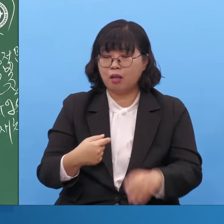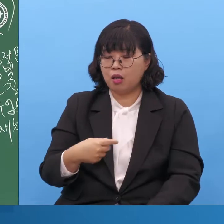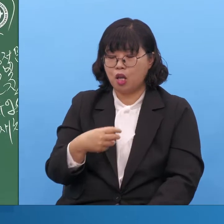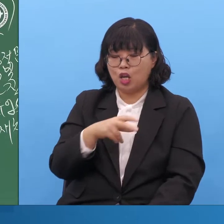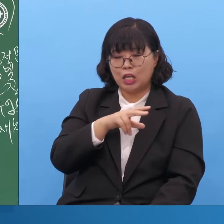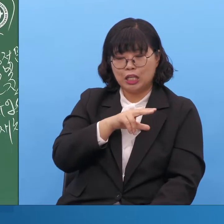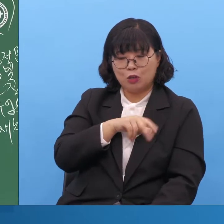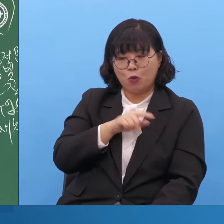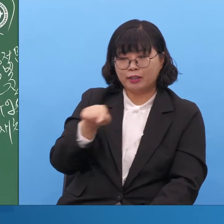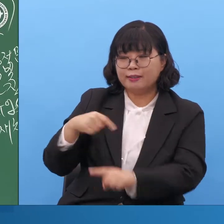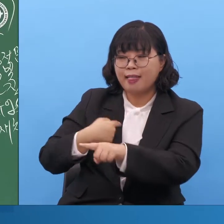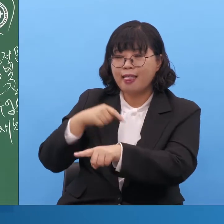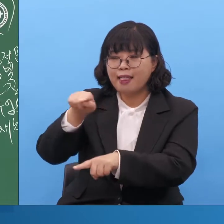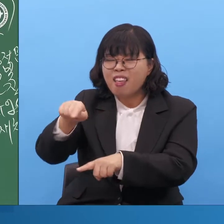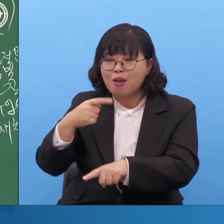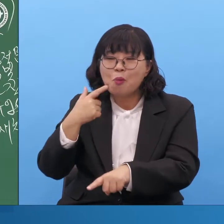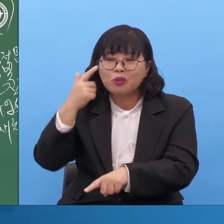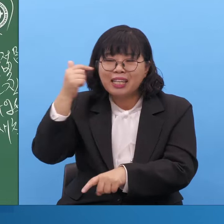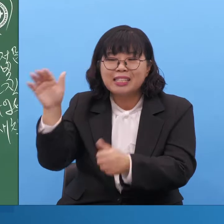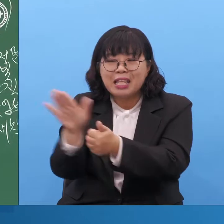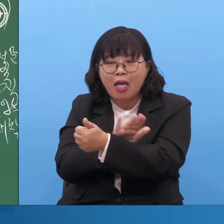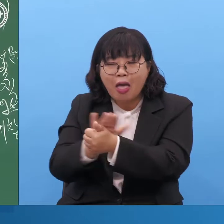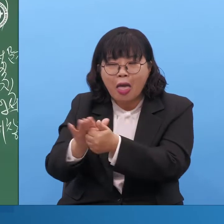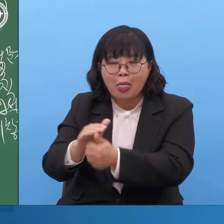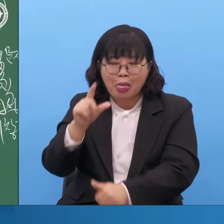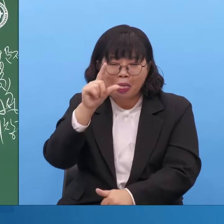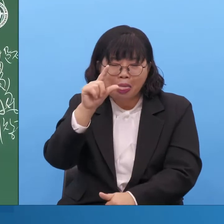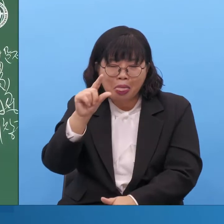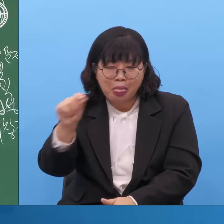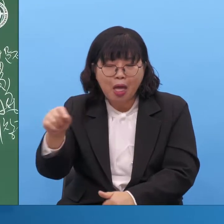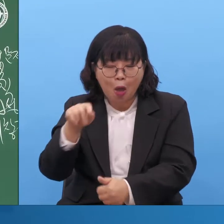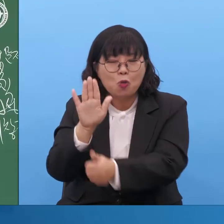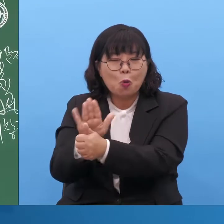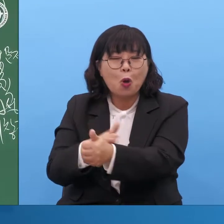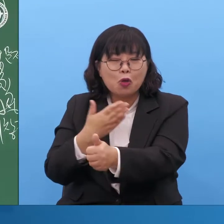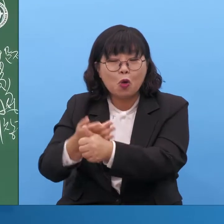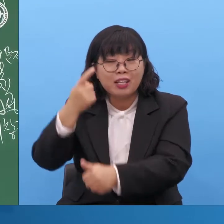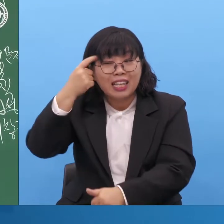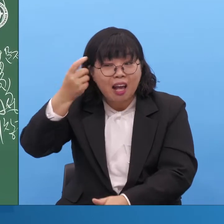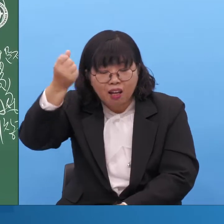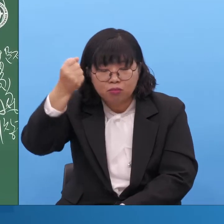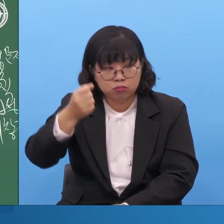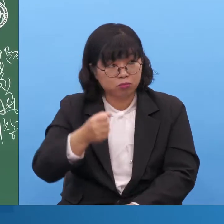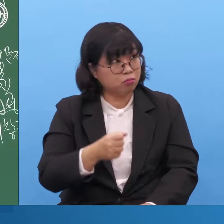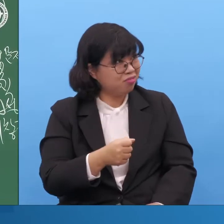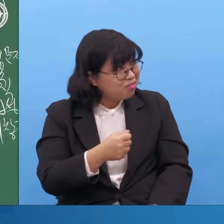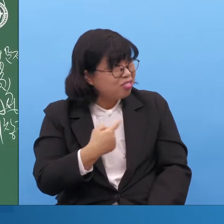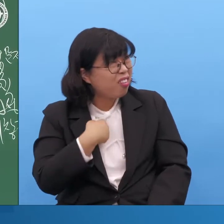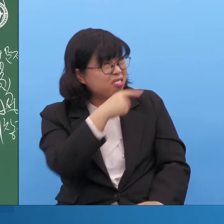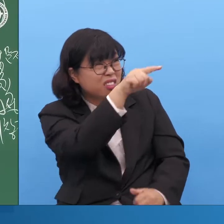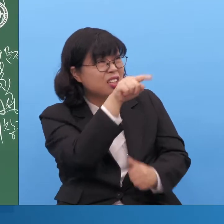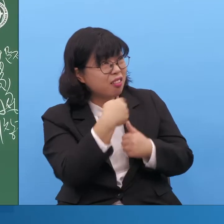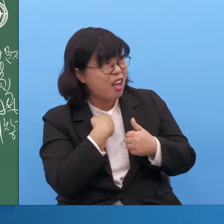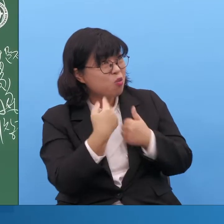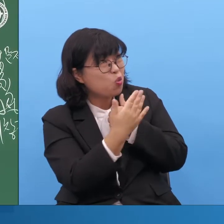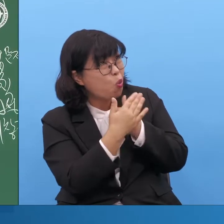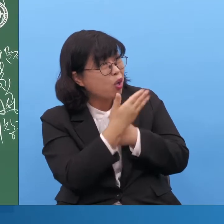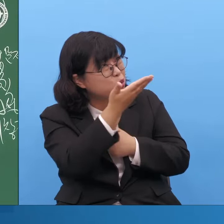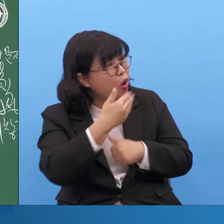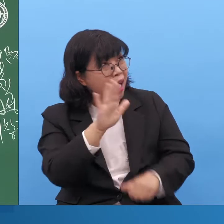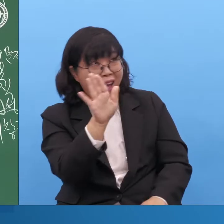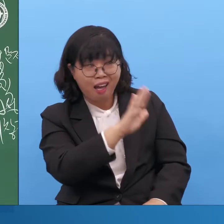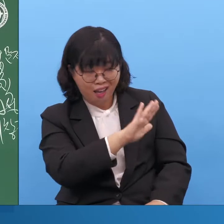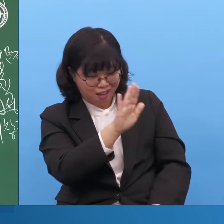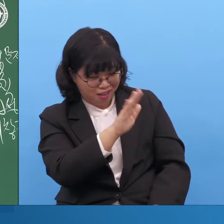very important. Our scattered disciples, 나 you are 전에도 the 얘기했잖아요. greatest people. And so I say all the time. 어디를 가든지 특히 외국 갔다 나는 호텔에서 나올 때